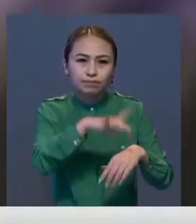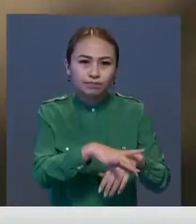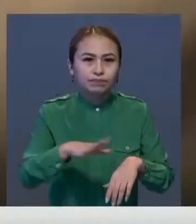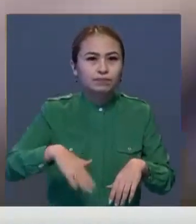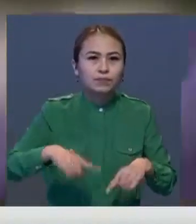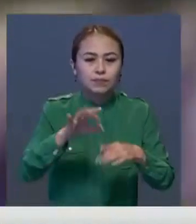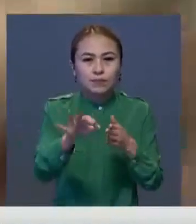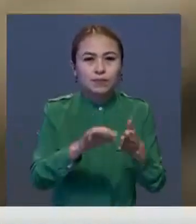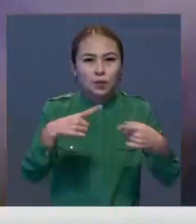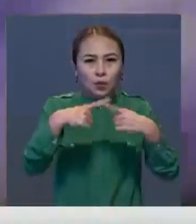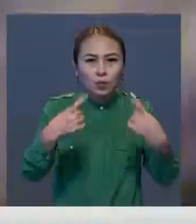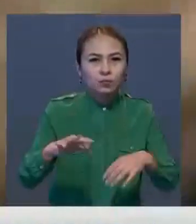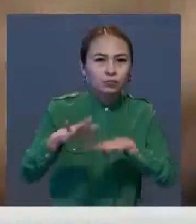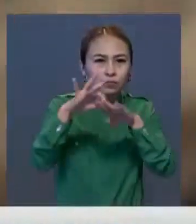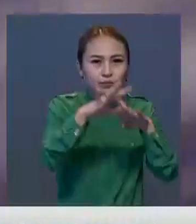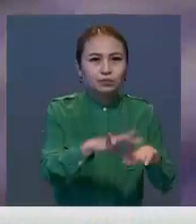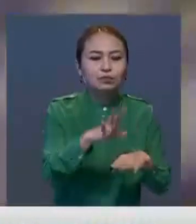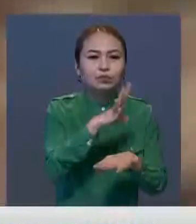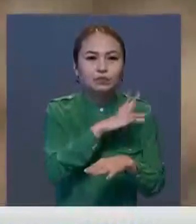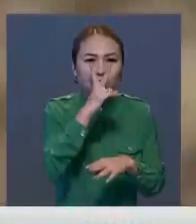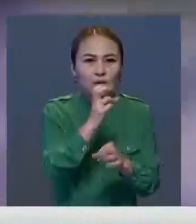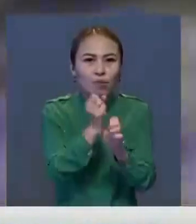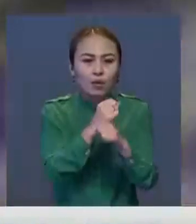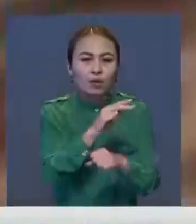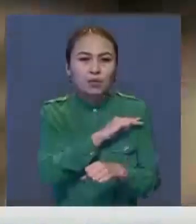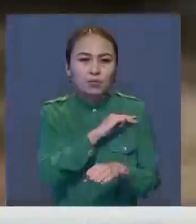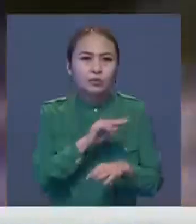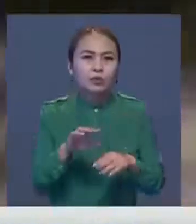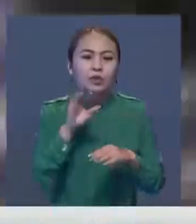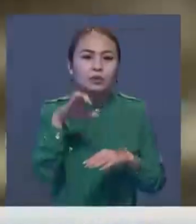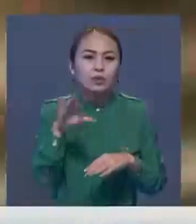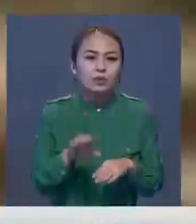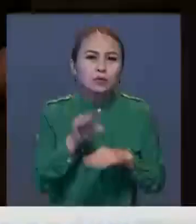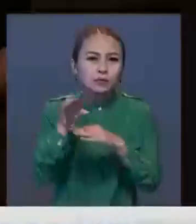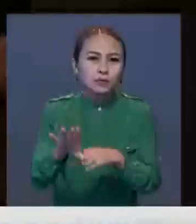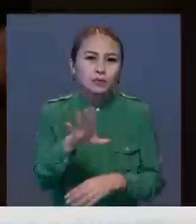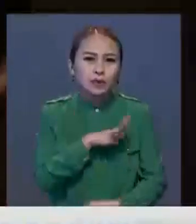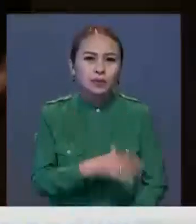Кейін бірден қонақ үйге апарып, қозғалтқышы істен шыққан көлігін жөндеу орнына жеткізіпті.